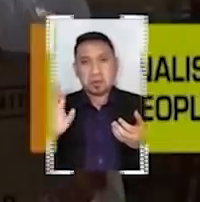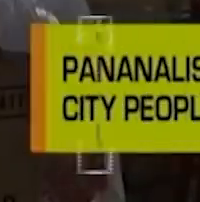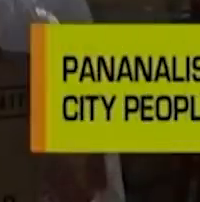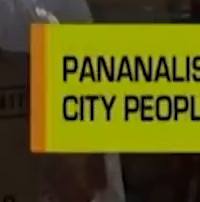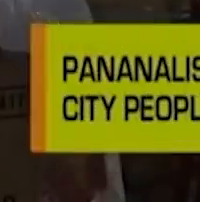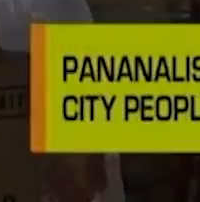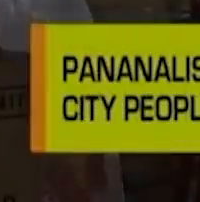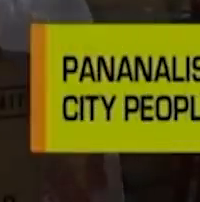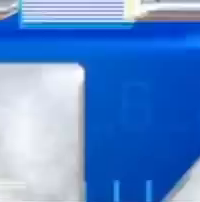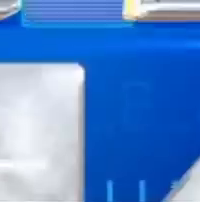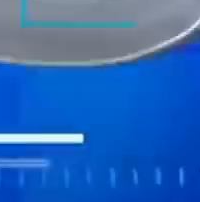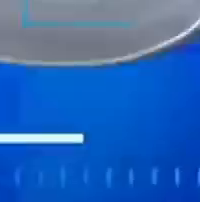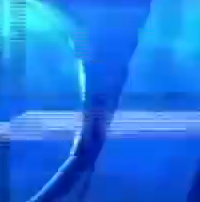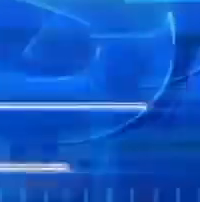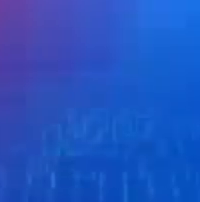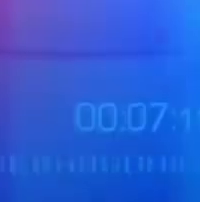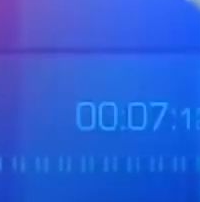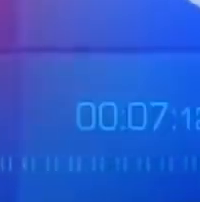imbestigasyon.